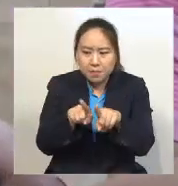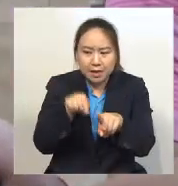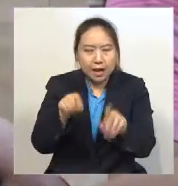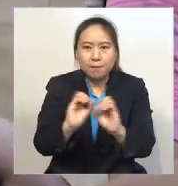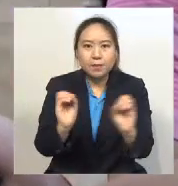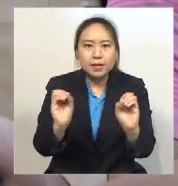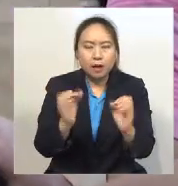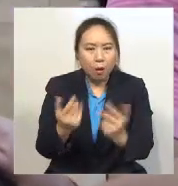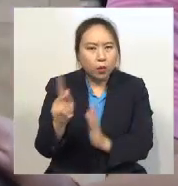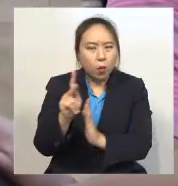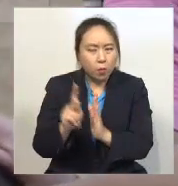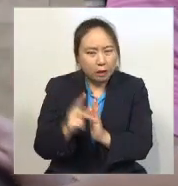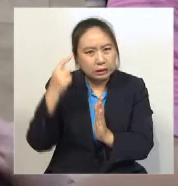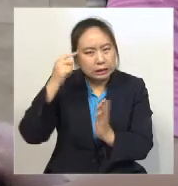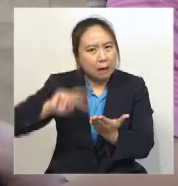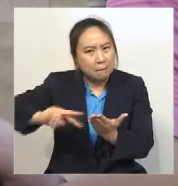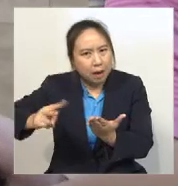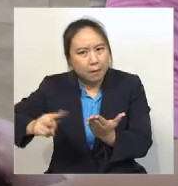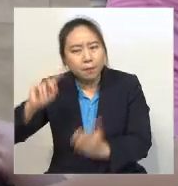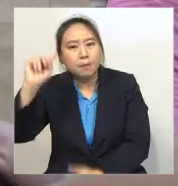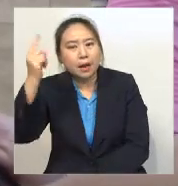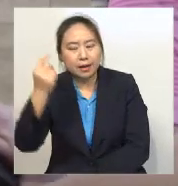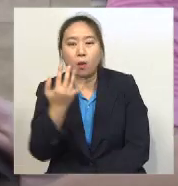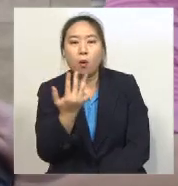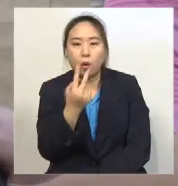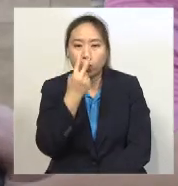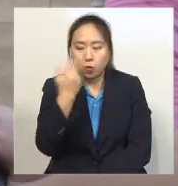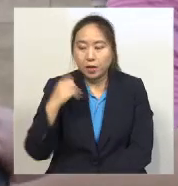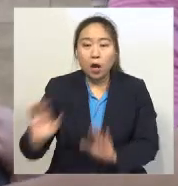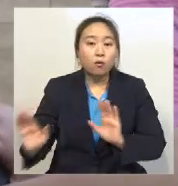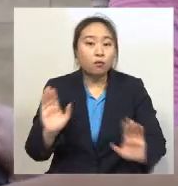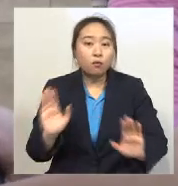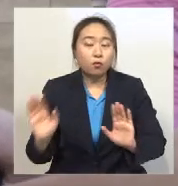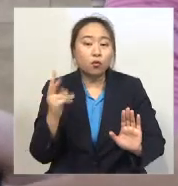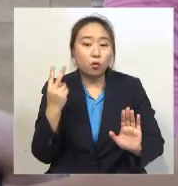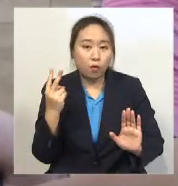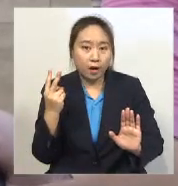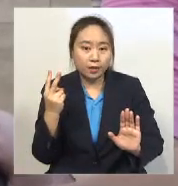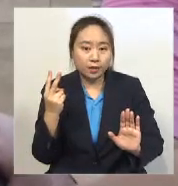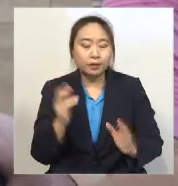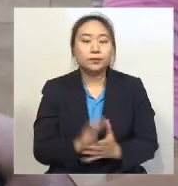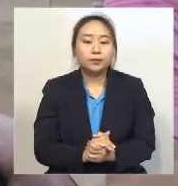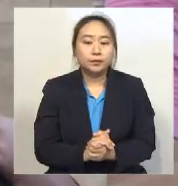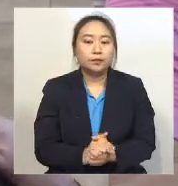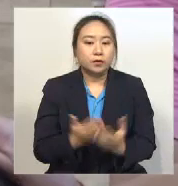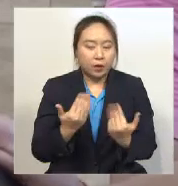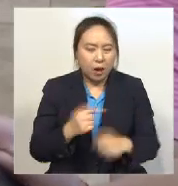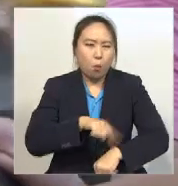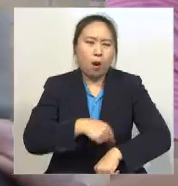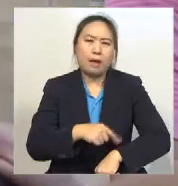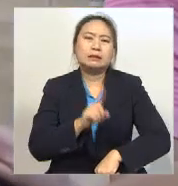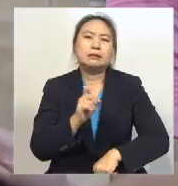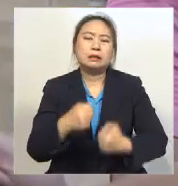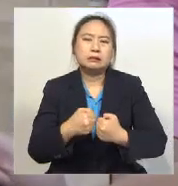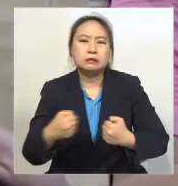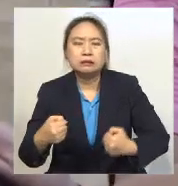ฎหมายเดี๋ยวก็ต้องไปตีความกันจะคงจะเห็นในสื่อมีทั้งสองฝ่ายถูกไหมถ้าเห็นเพราะฉะนั้นเพื่อไม่ให้ต้องยืดเยื้